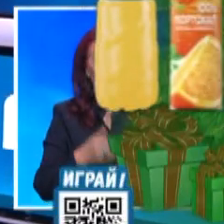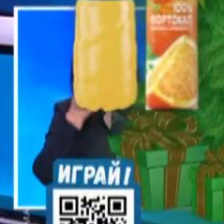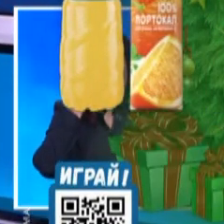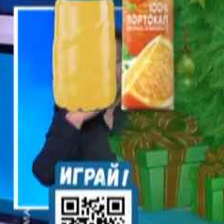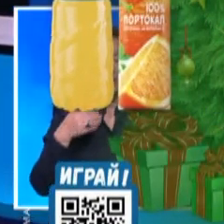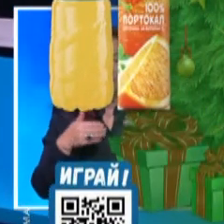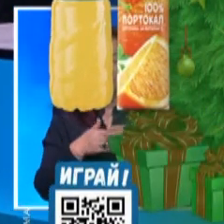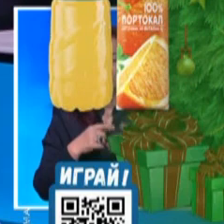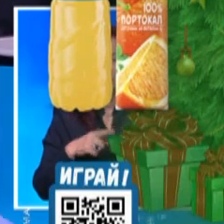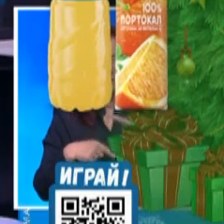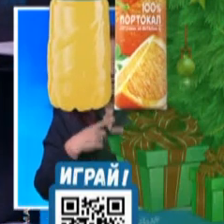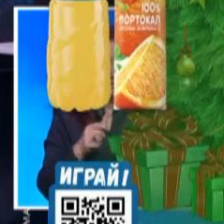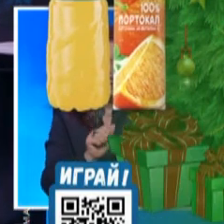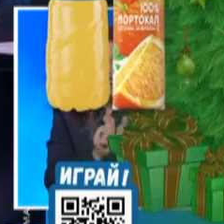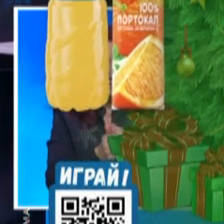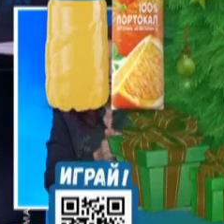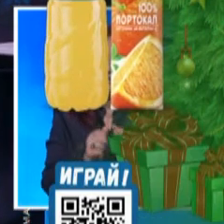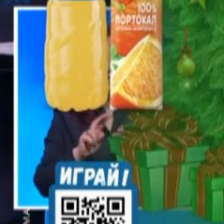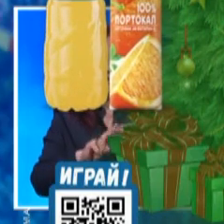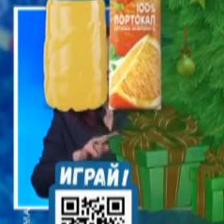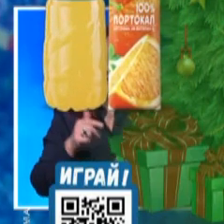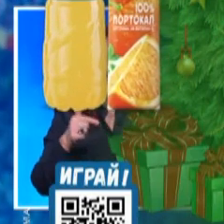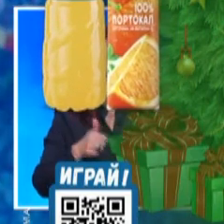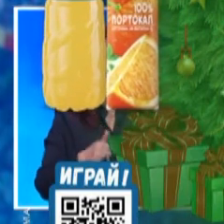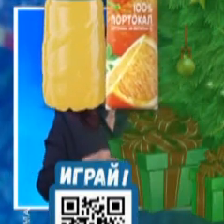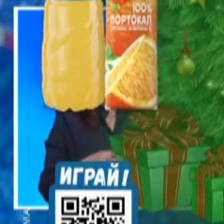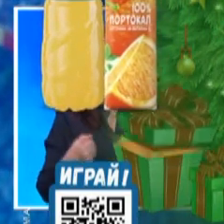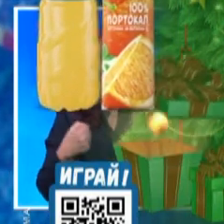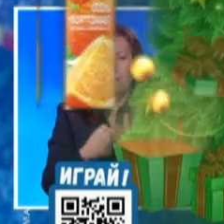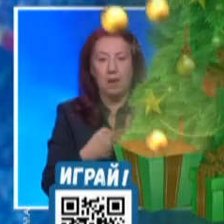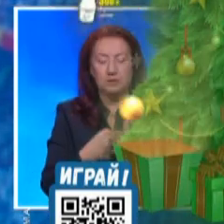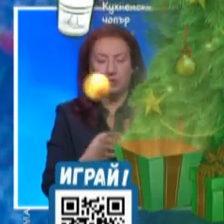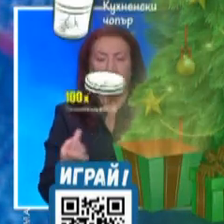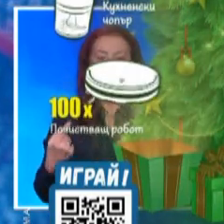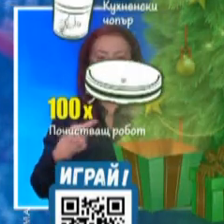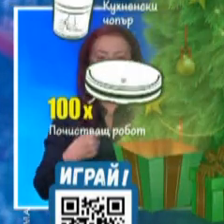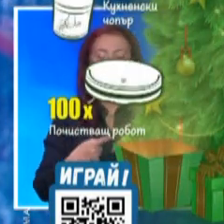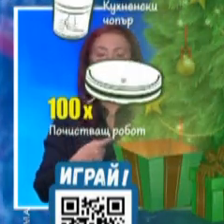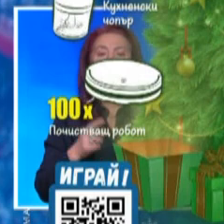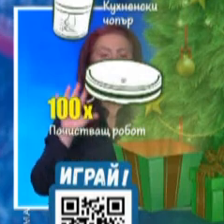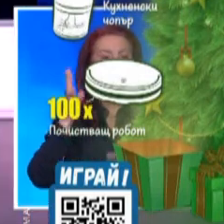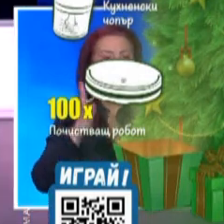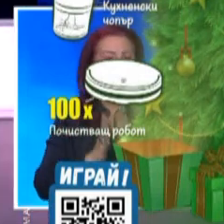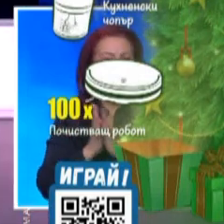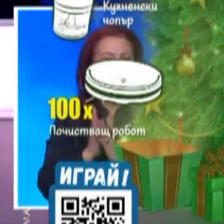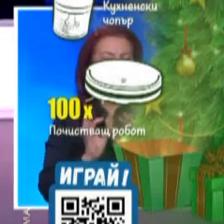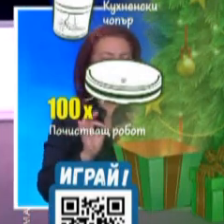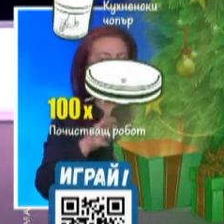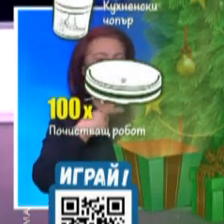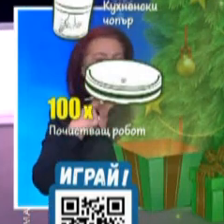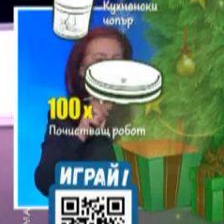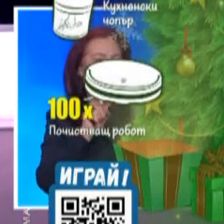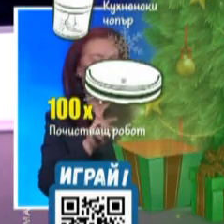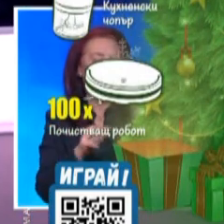Добър вечер, следват спортните новини. Аз съм Валерий Генов. Мачове срещу Лудогорец са по вкуса на Кирил Десподов. Футболистът на ПАОК